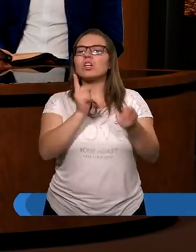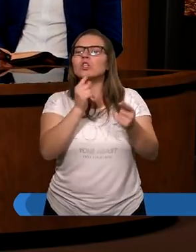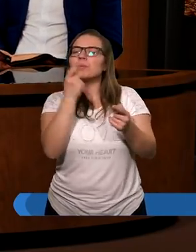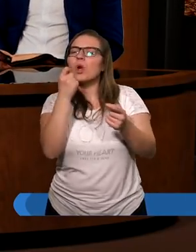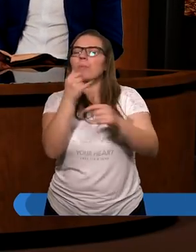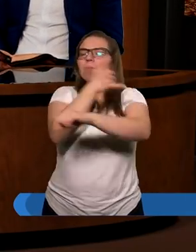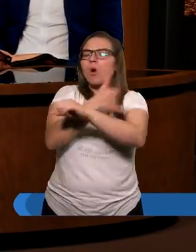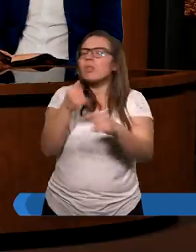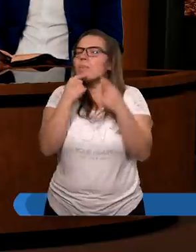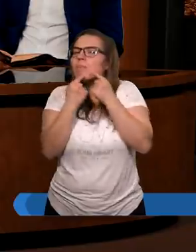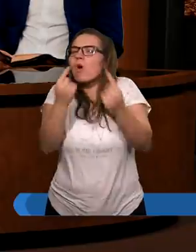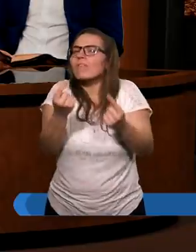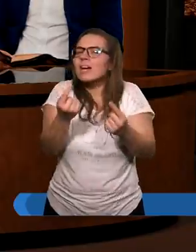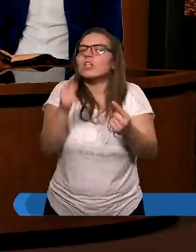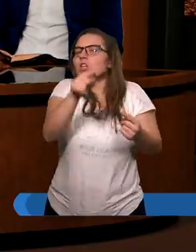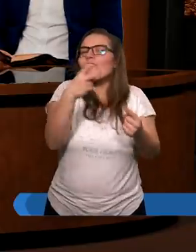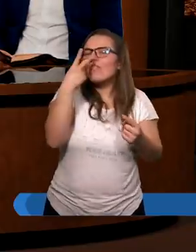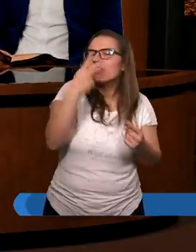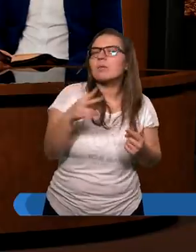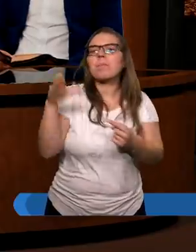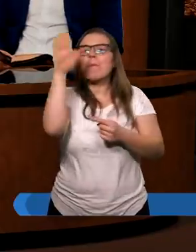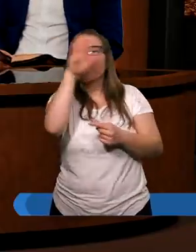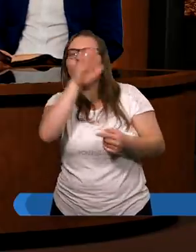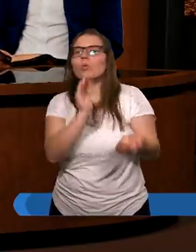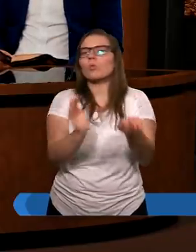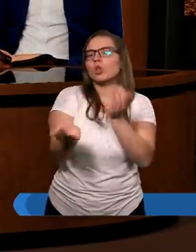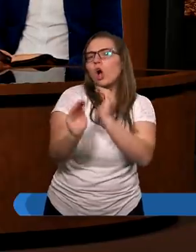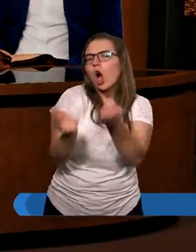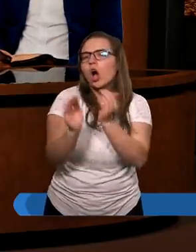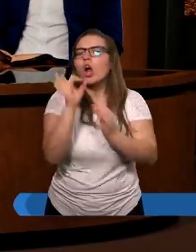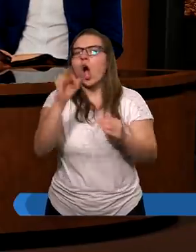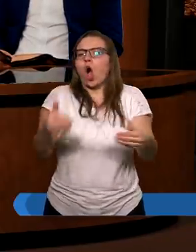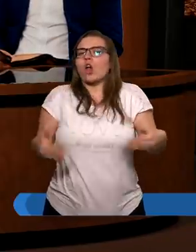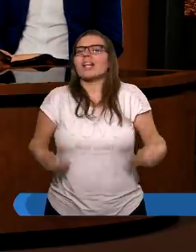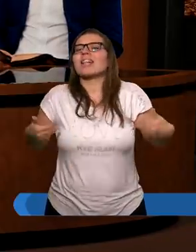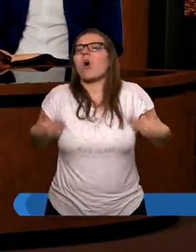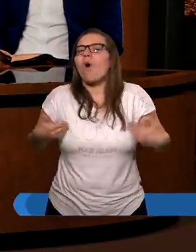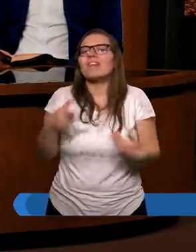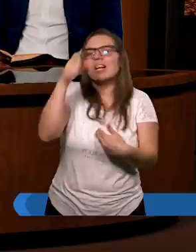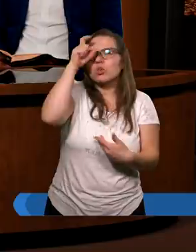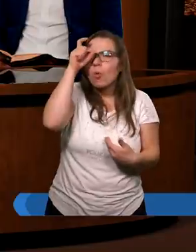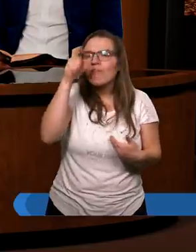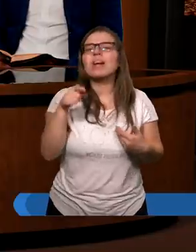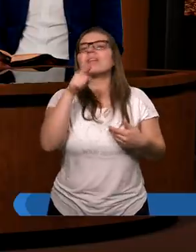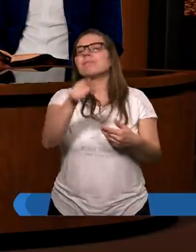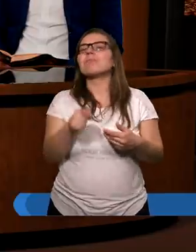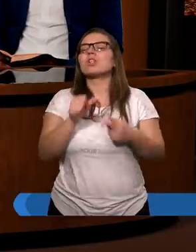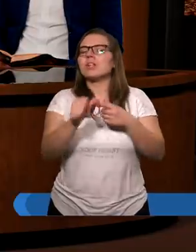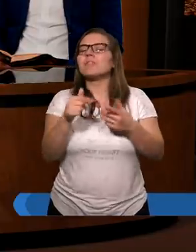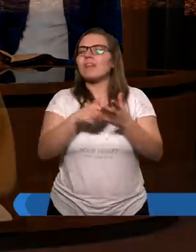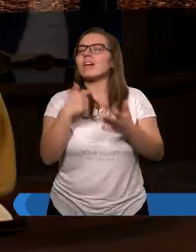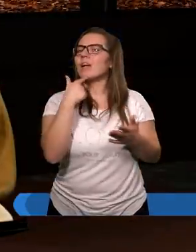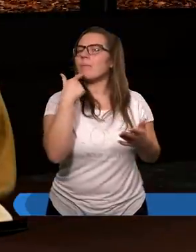chciała podkreślić, że widzimy tutaj Bożą troskę o zdrowie człowieka. jest wyraźnie